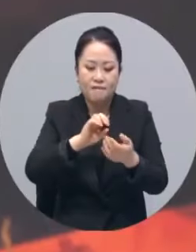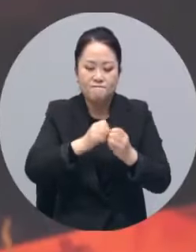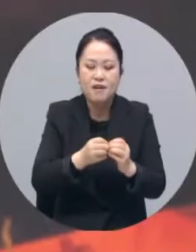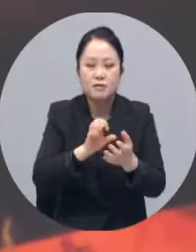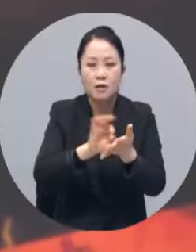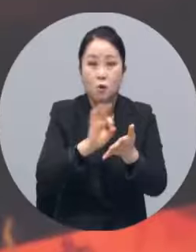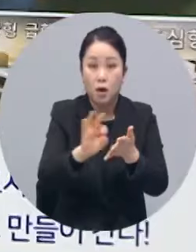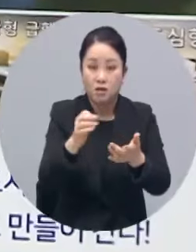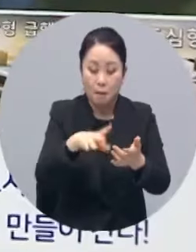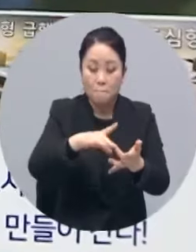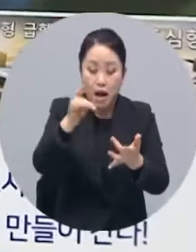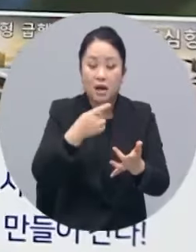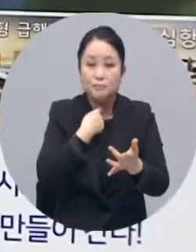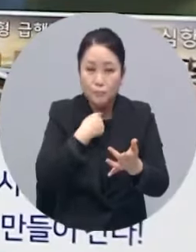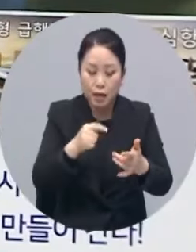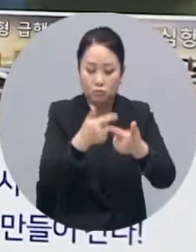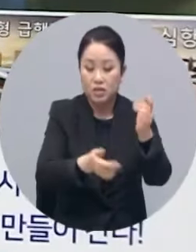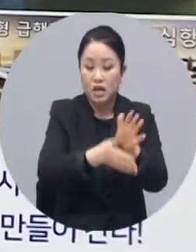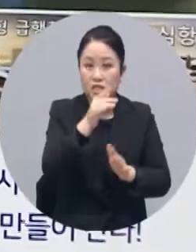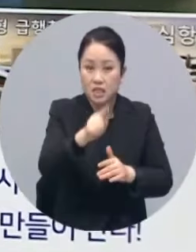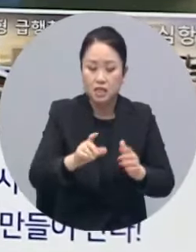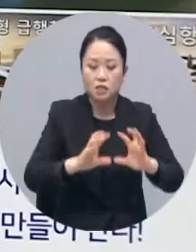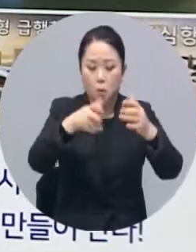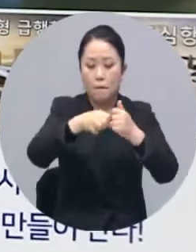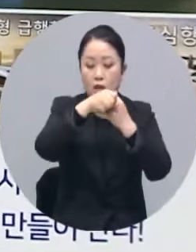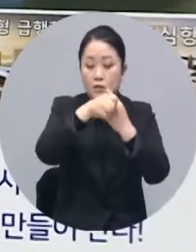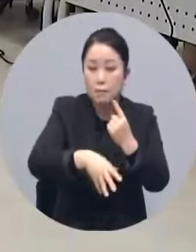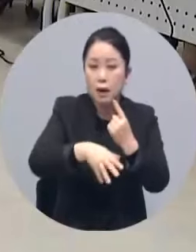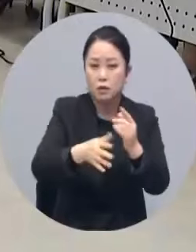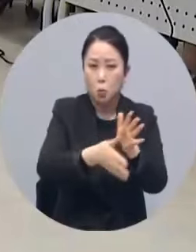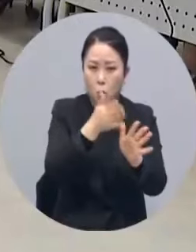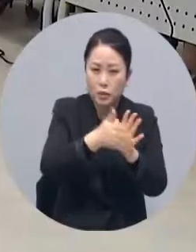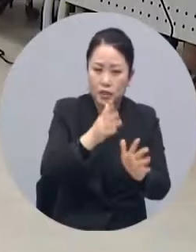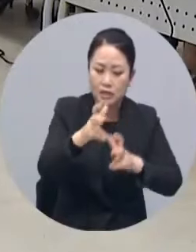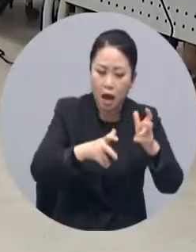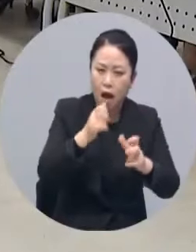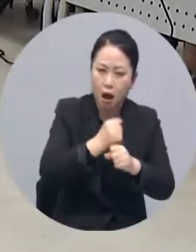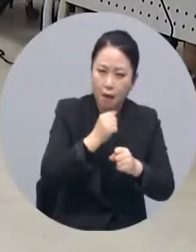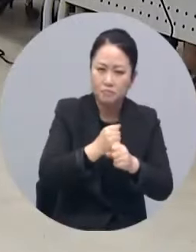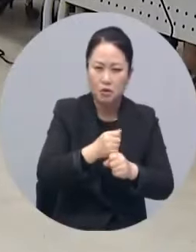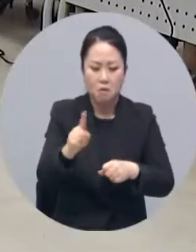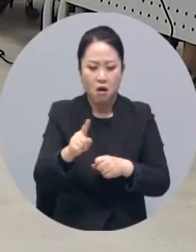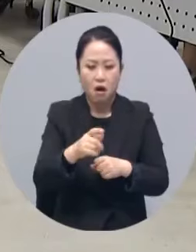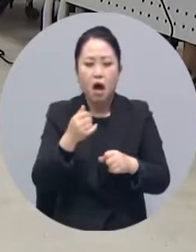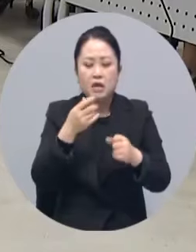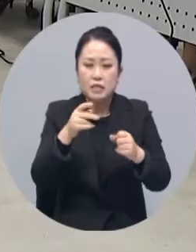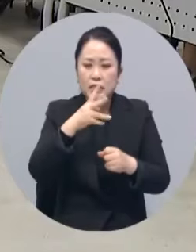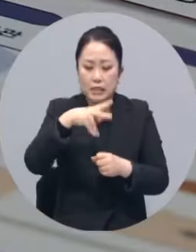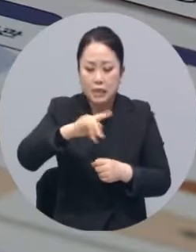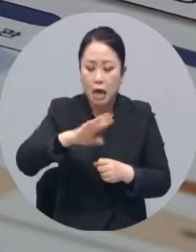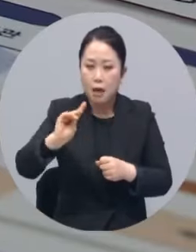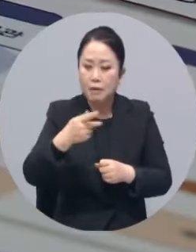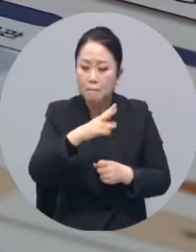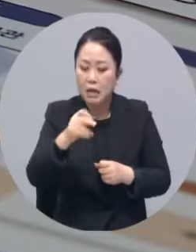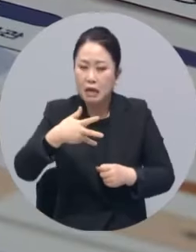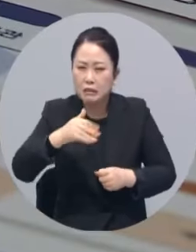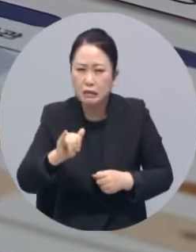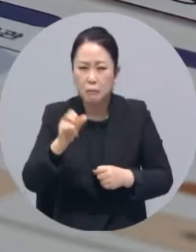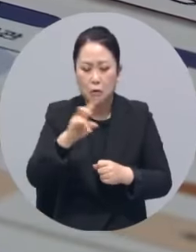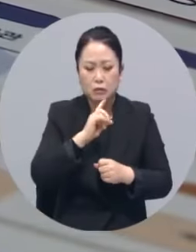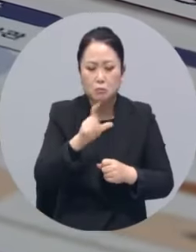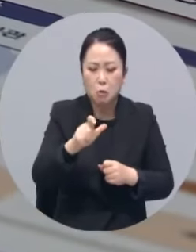부산시는 글로벌 허브 도시 조성 사업, 세븐비치 어싱 챌린지, 15분 도시 해피 챌린지 등 시정에서도 외래어를